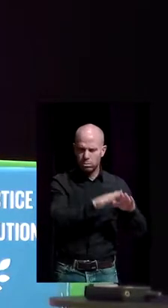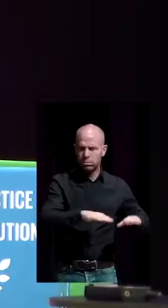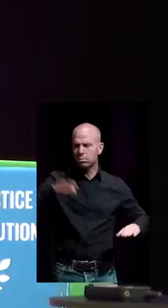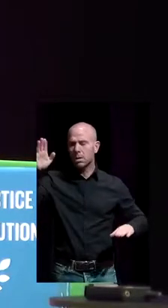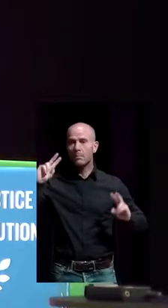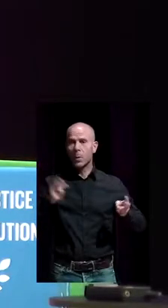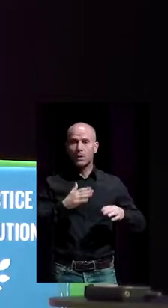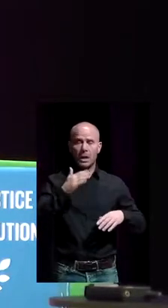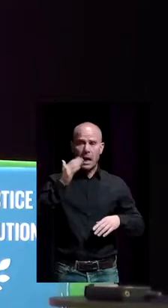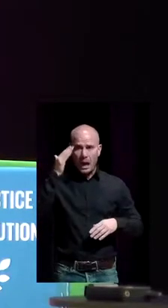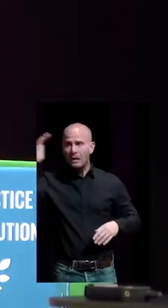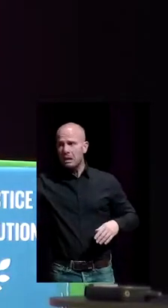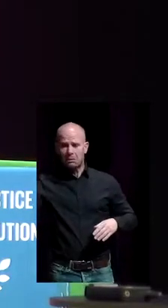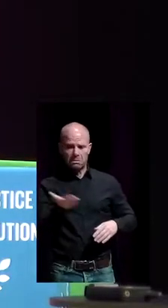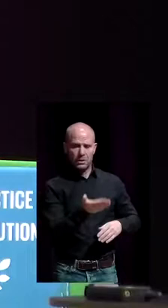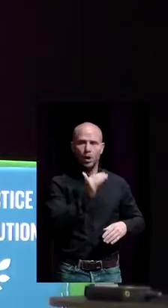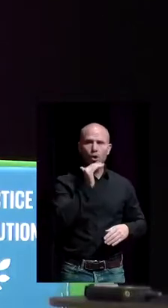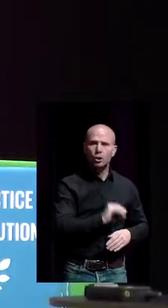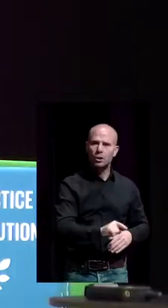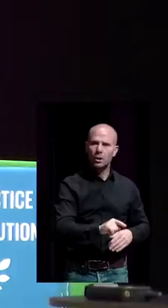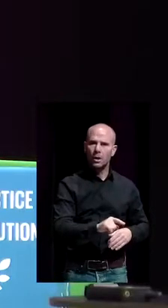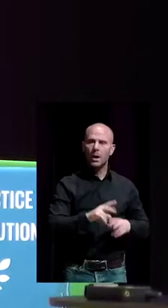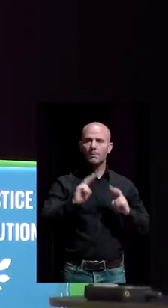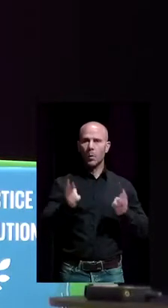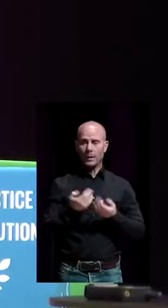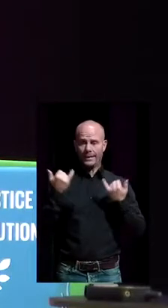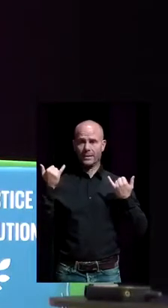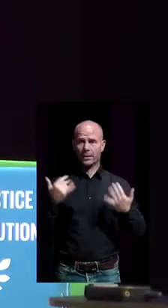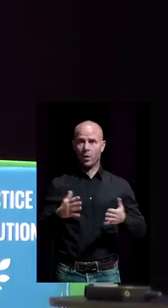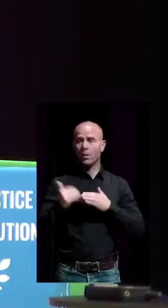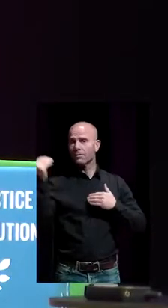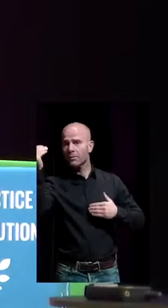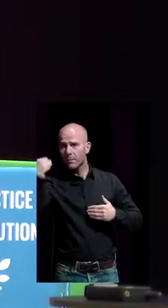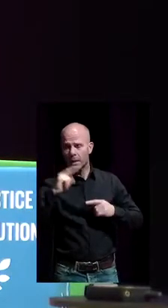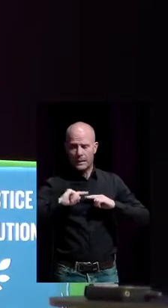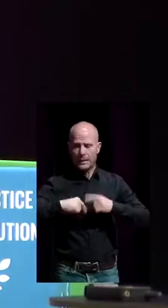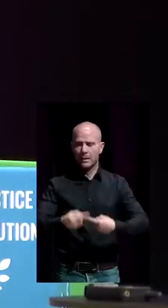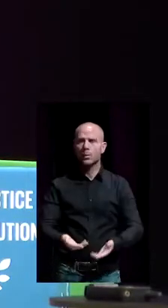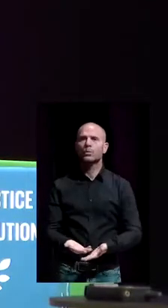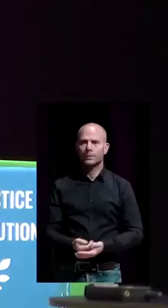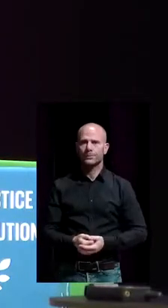både äldre och yngre och både för både dagens och framtida generationer.